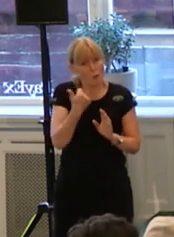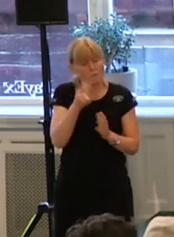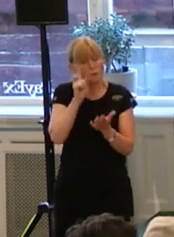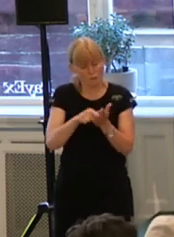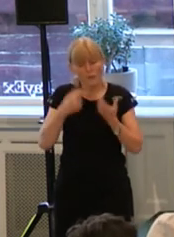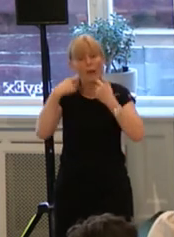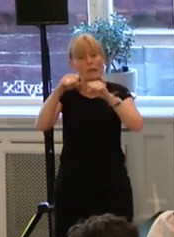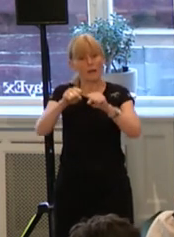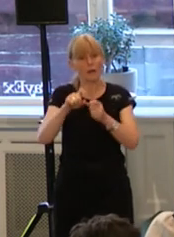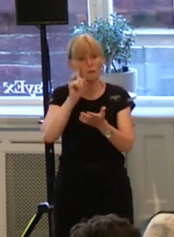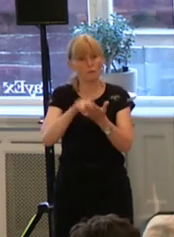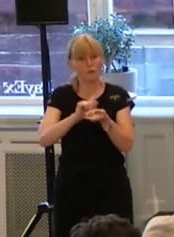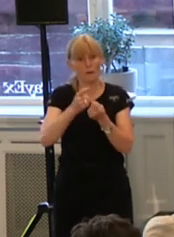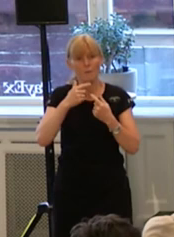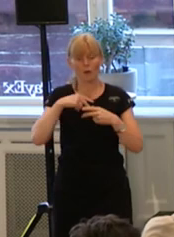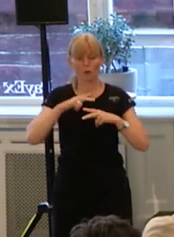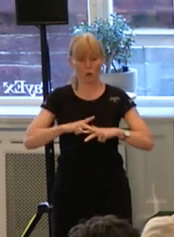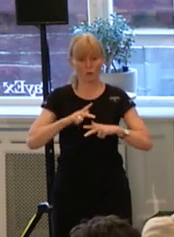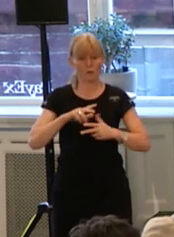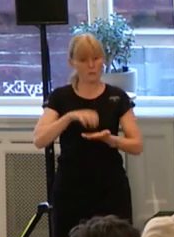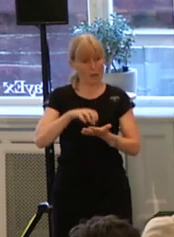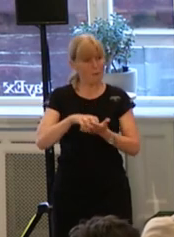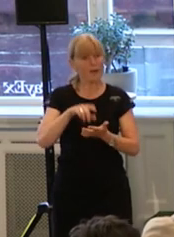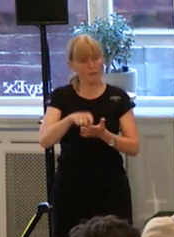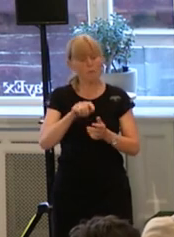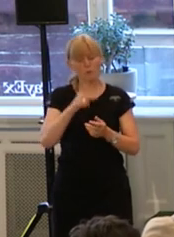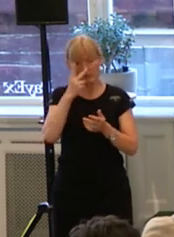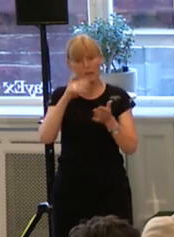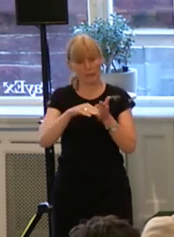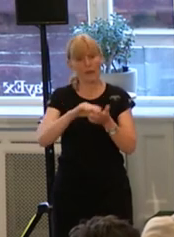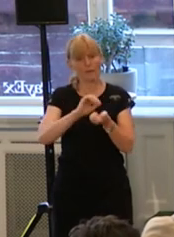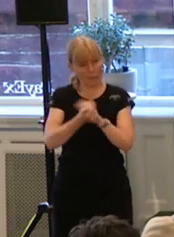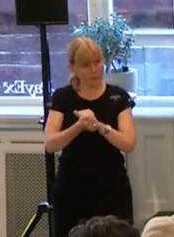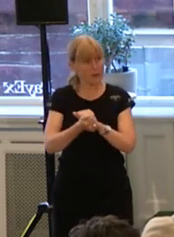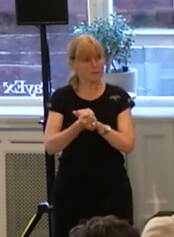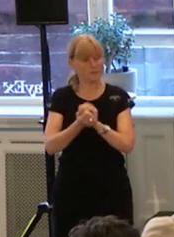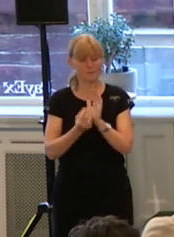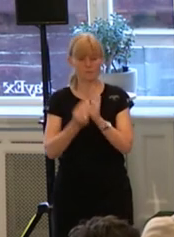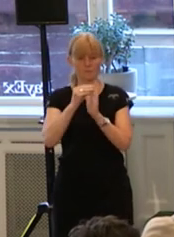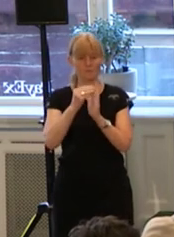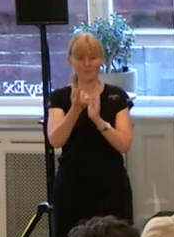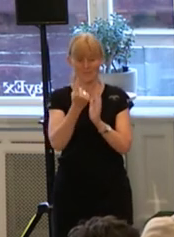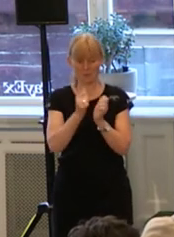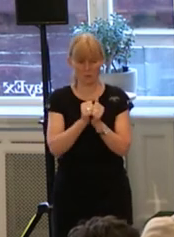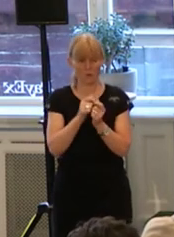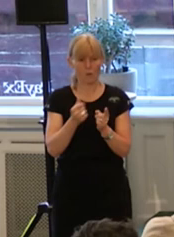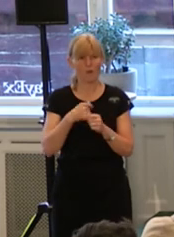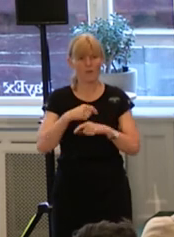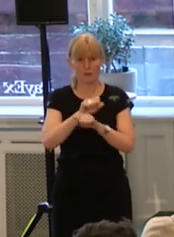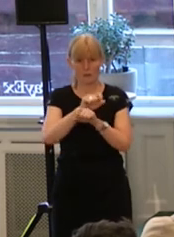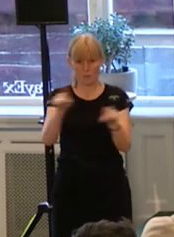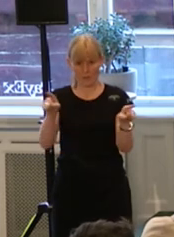att agera för ett tryggare samhälle. Det måste vi se till. Och sen kan jag också bara säga till att vi skickar ut